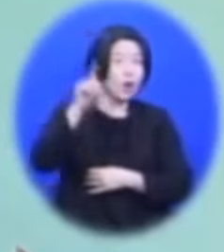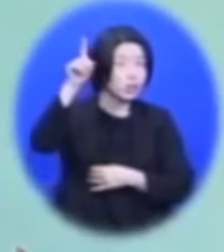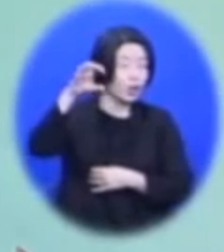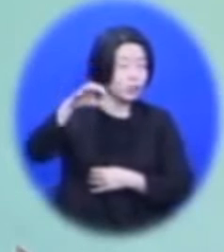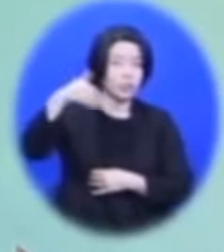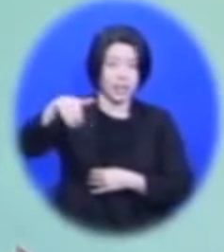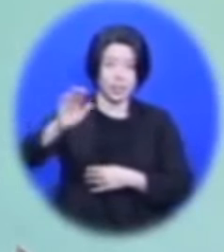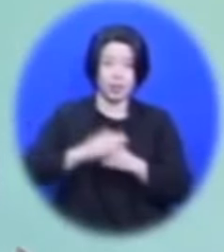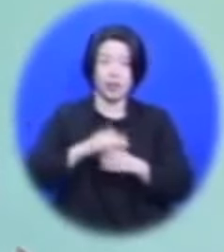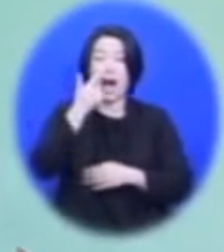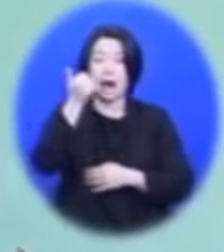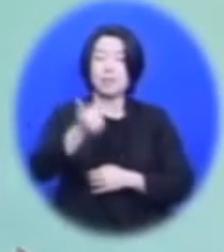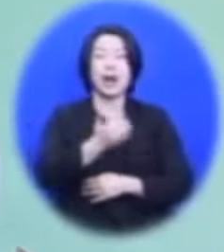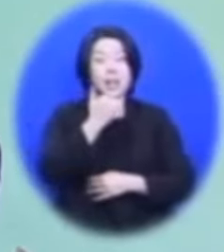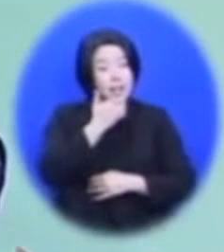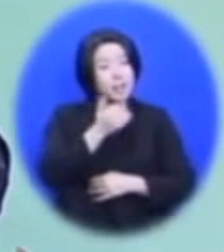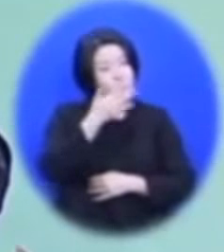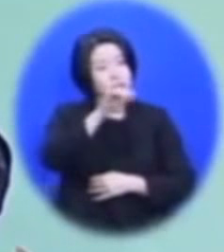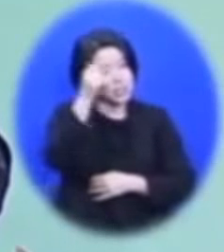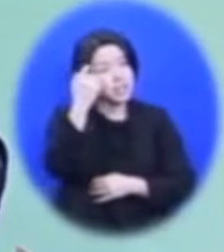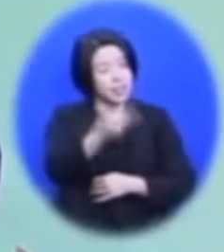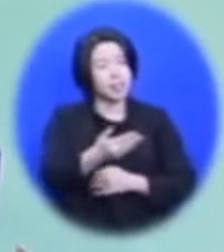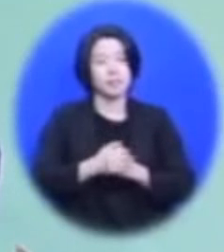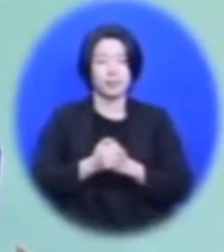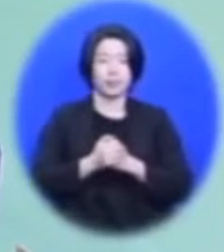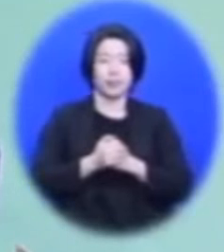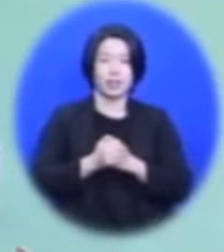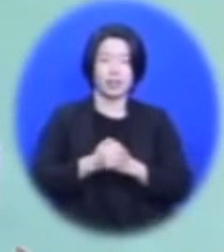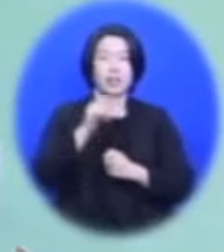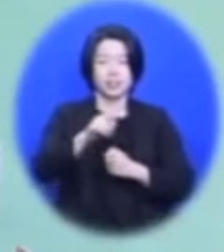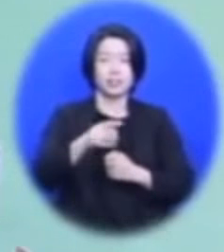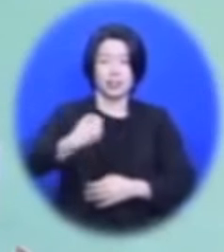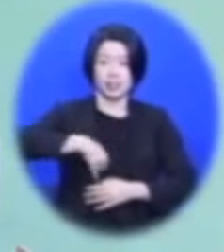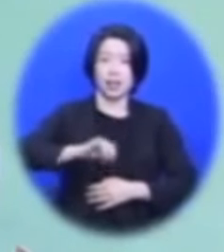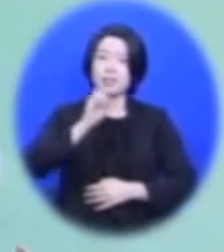가서 아빠를 기다려줄 수 있겠니? 그랬더니 그